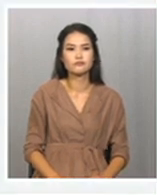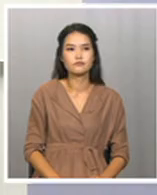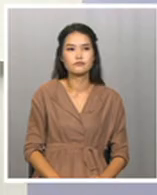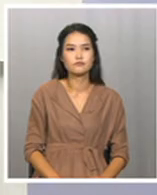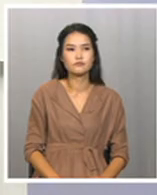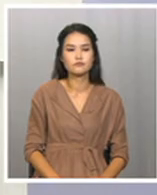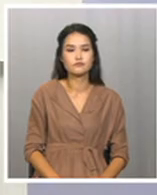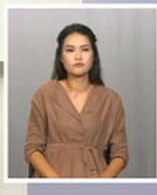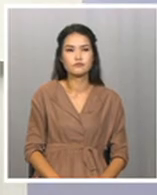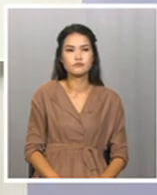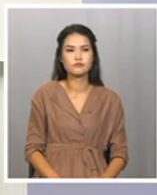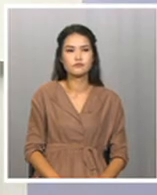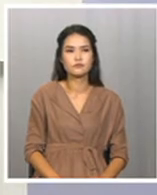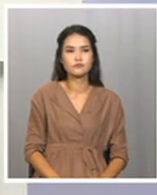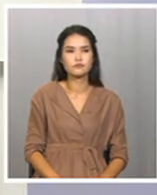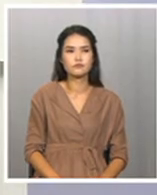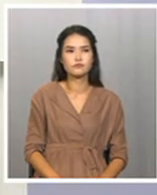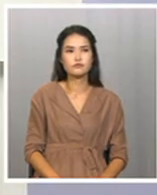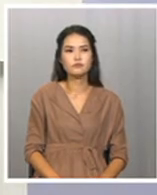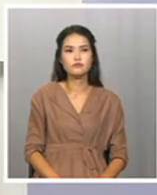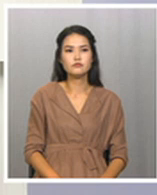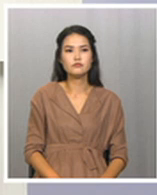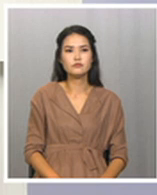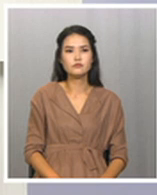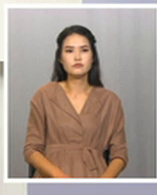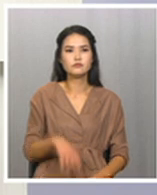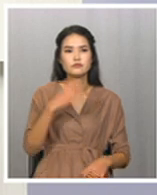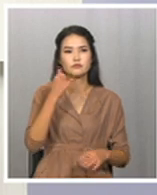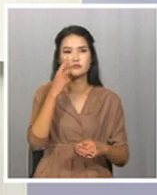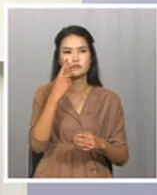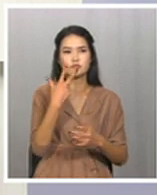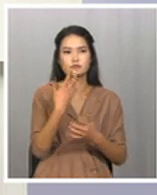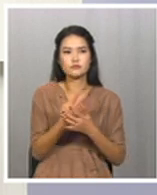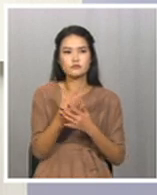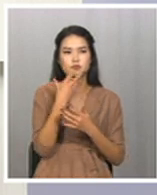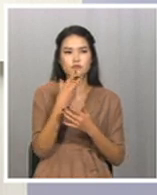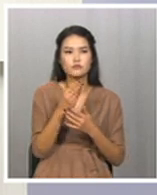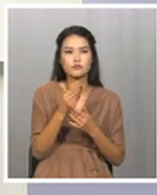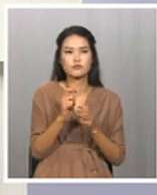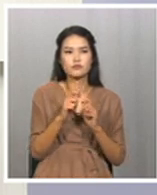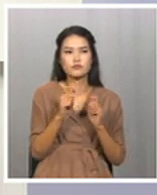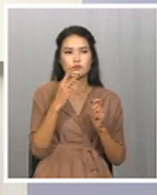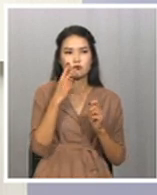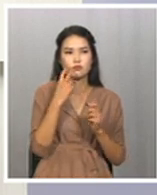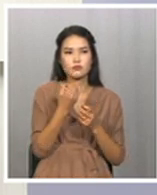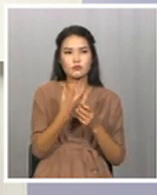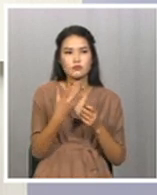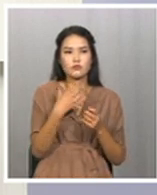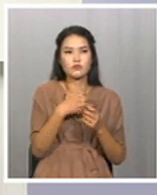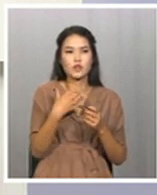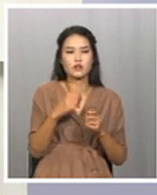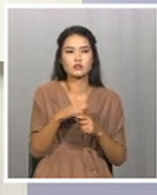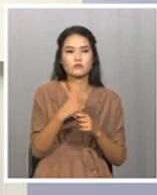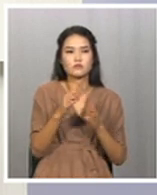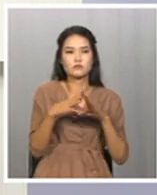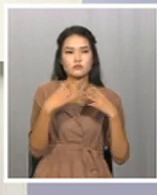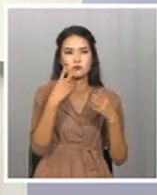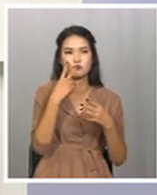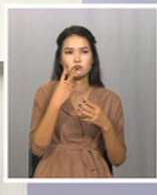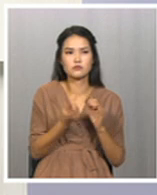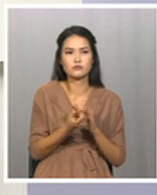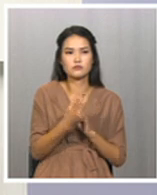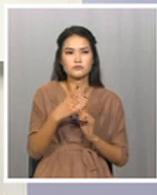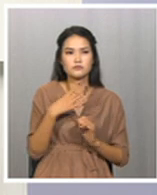Мен бұған дейін бұл сайтқа кіргендіктен аккаунтқа құпия сөз терме автоматты түрде кіру жүзеге асырылды.